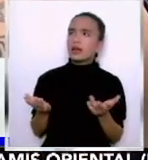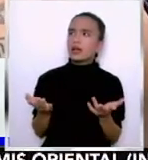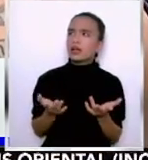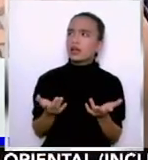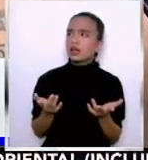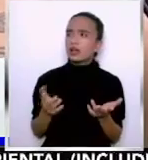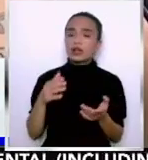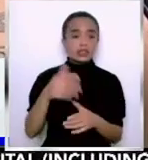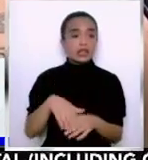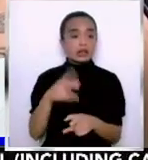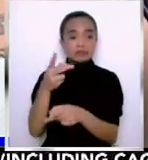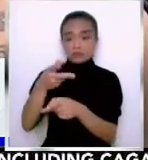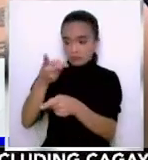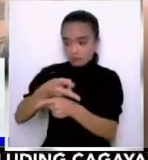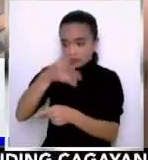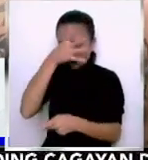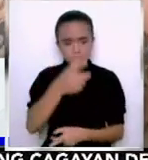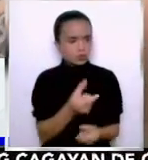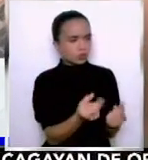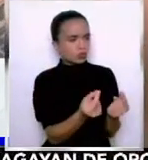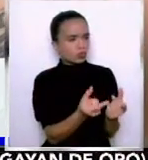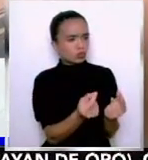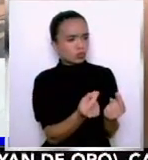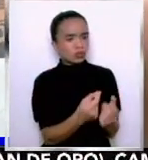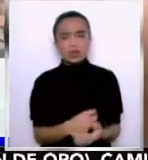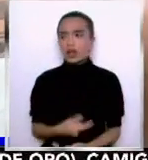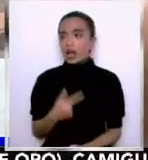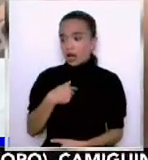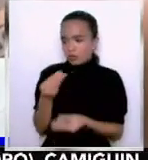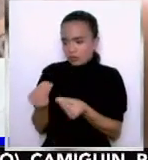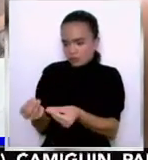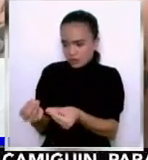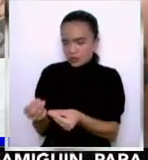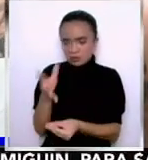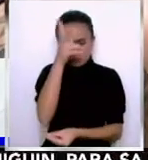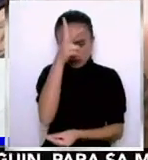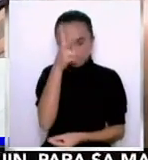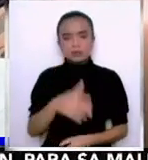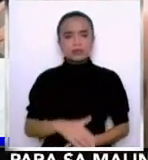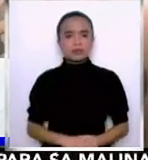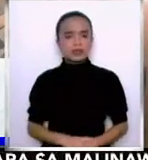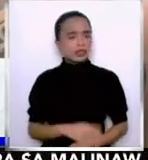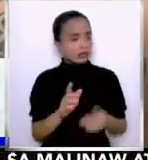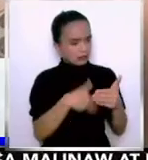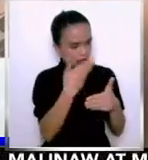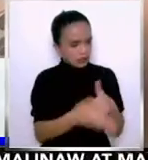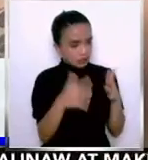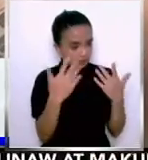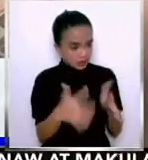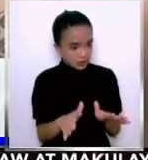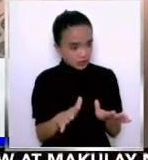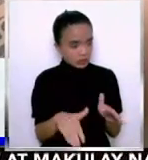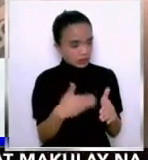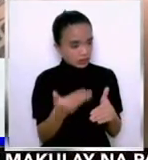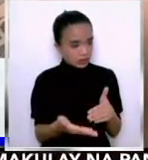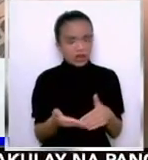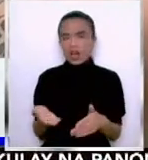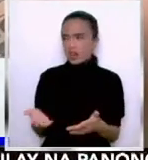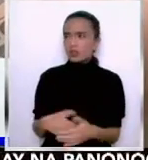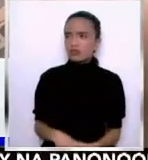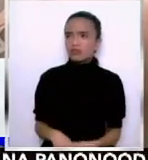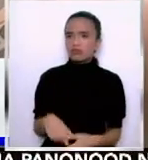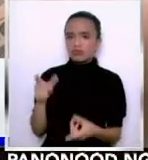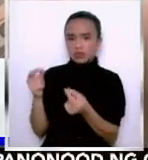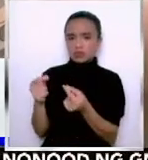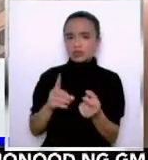Sa manukan? Anong ginagawa mo doon? Papakain po ng manok. Okay. Tapos after nun? Ayun, dito na po sa Divisoria,